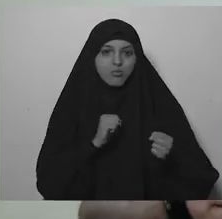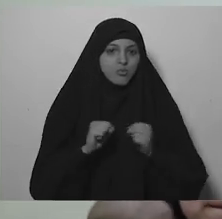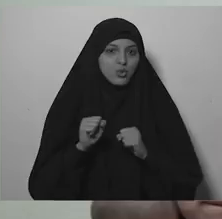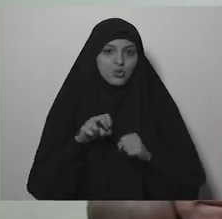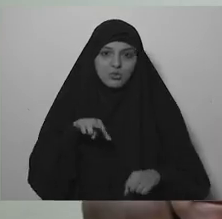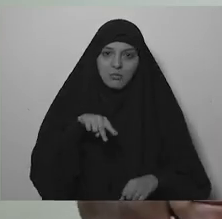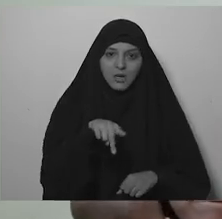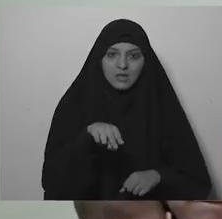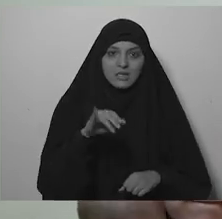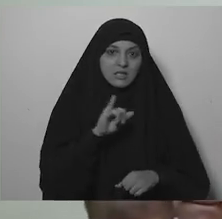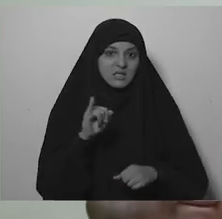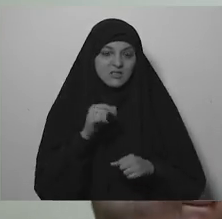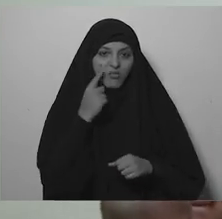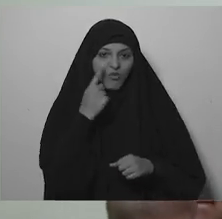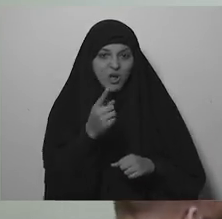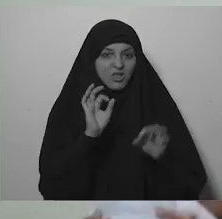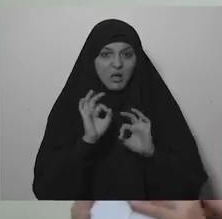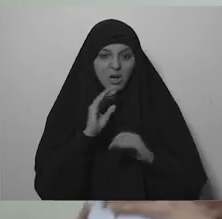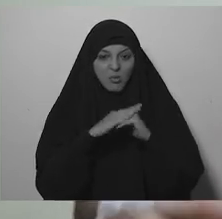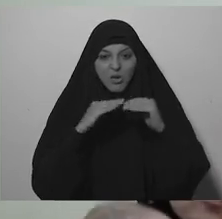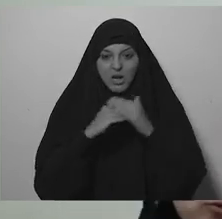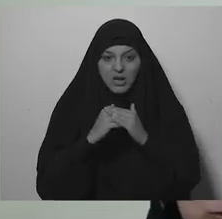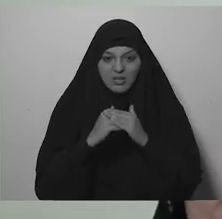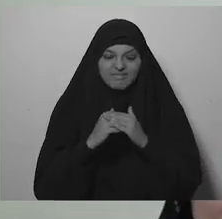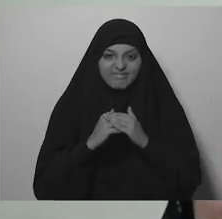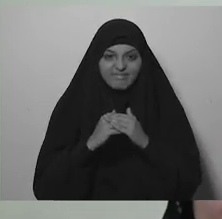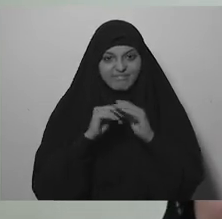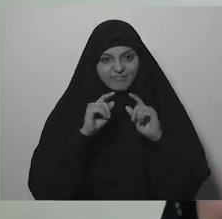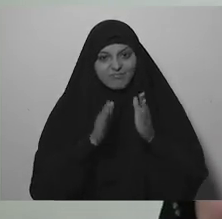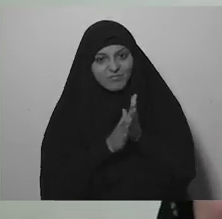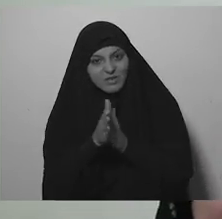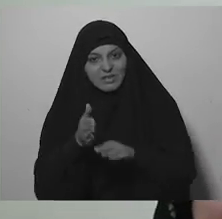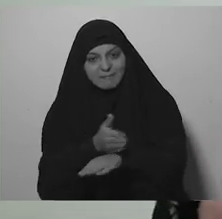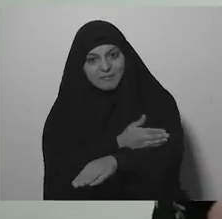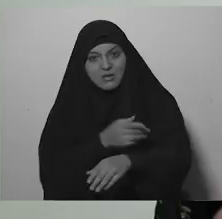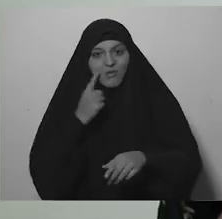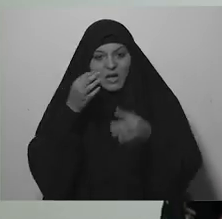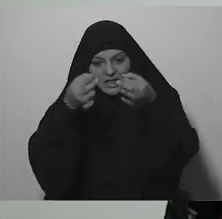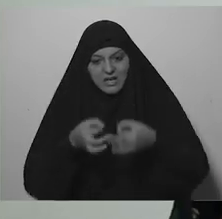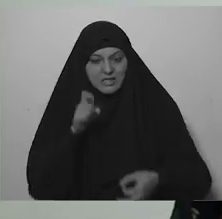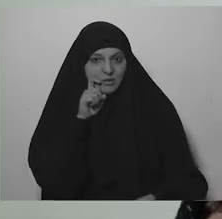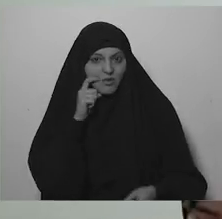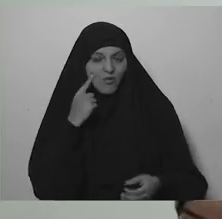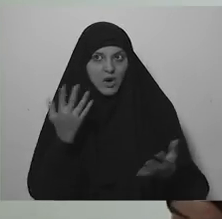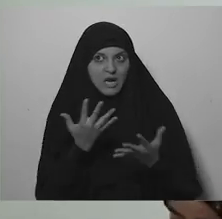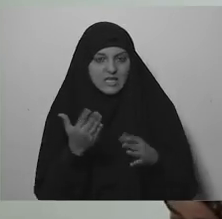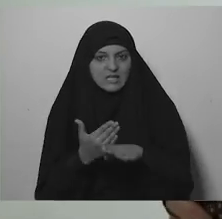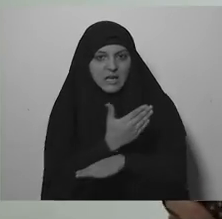on ne voit pas de progression. Alors on a commencé à faire des analyses médicaux et de voir ce qui se passe.